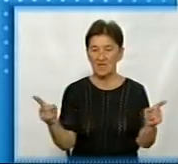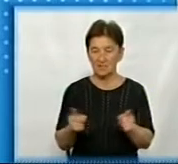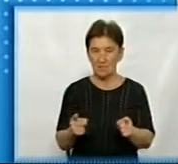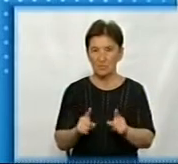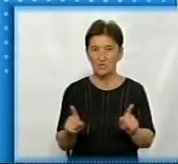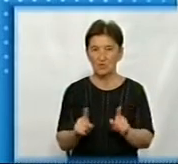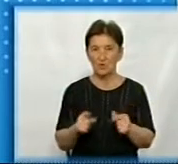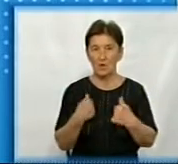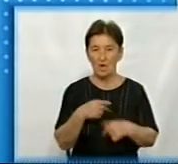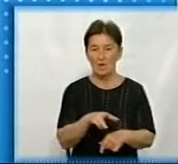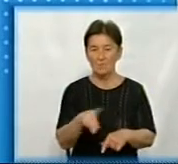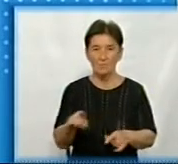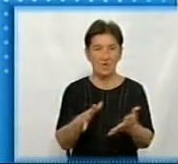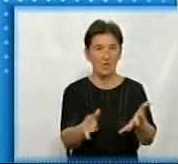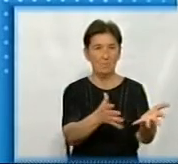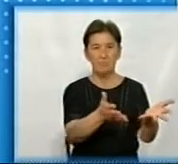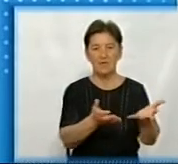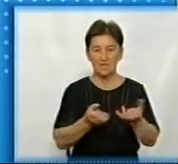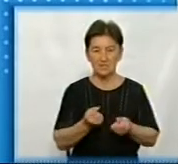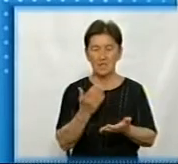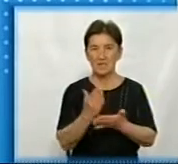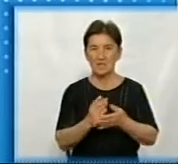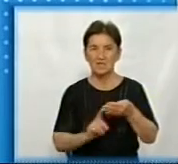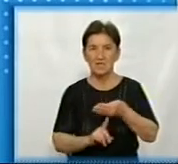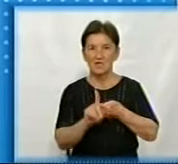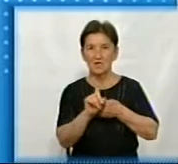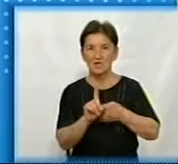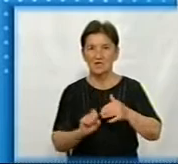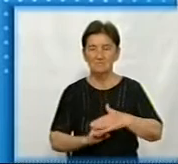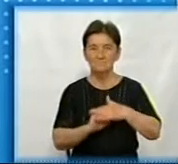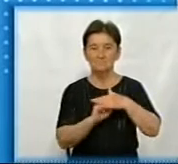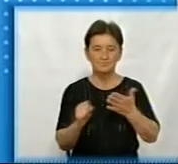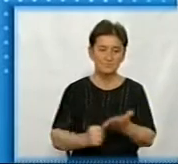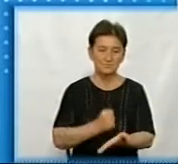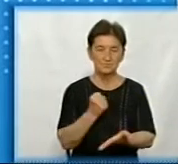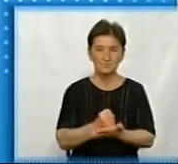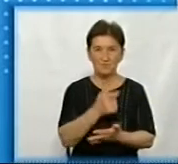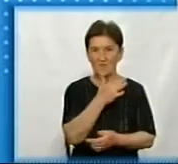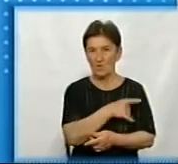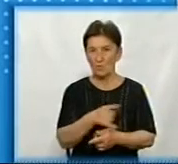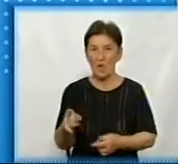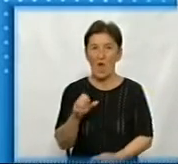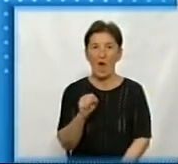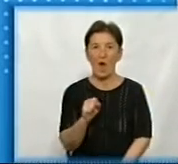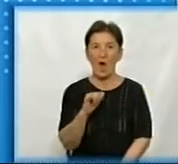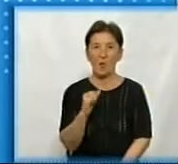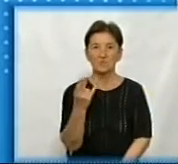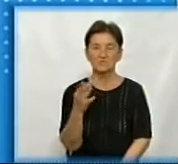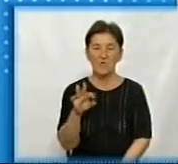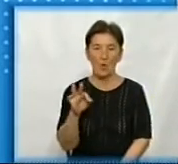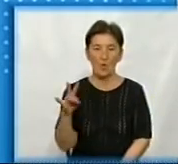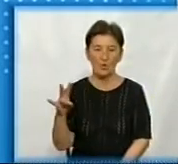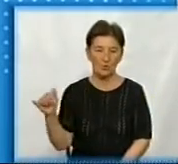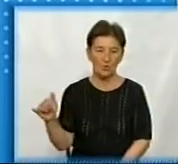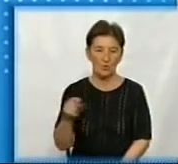беремо за оренду, тобто є стартова орендна плата, яка визначається під час аукціону. Да? Стартова орендна плата